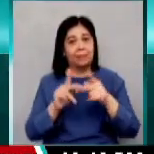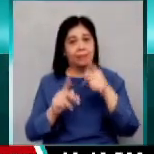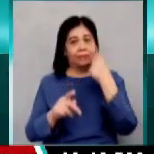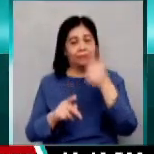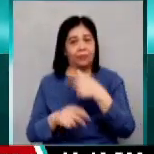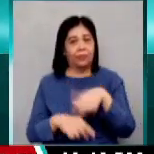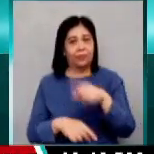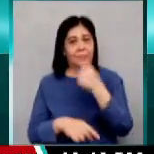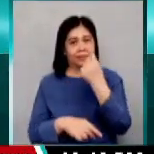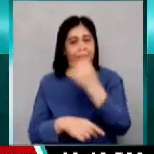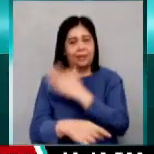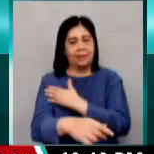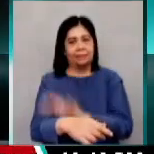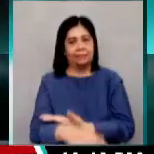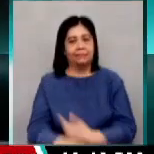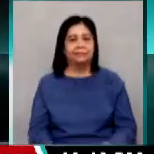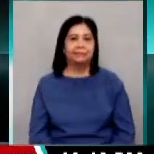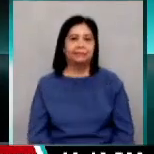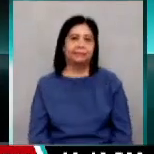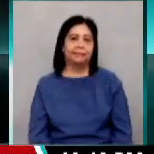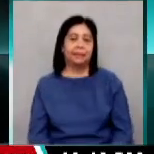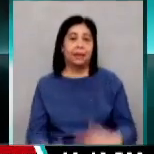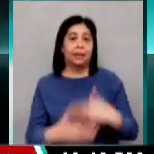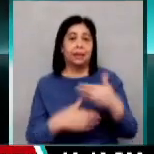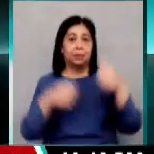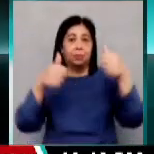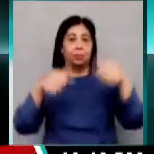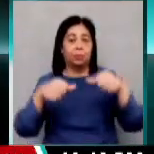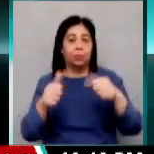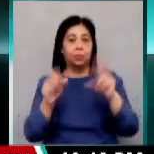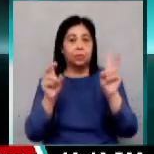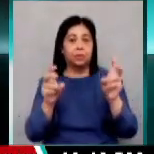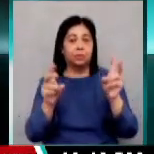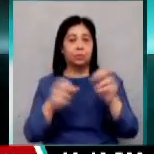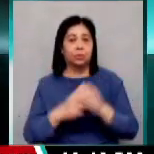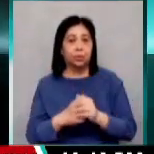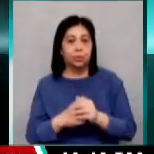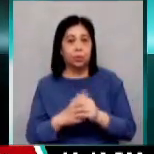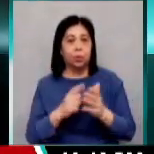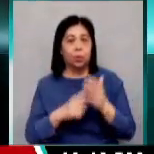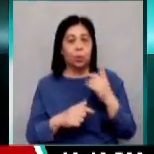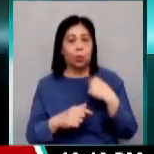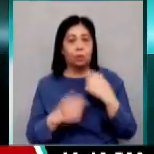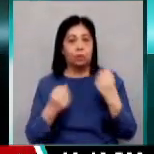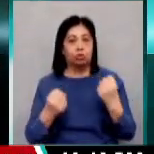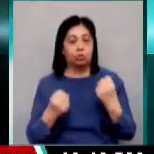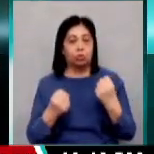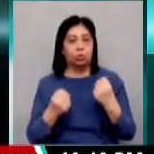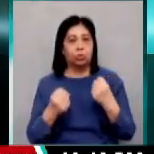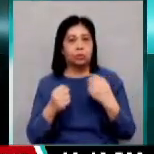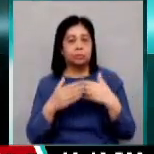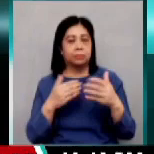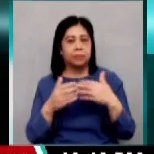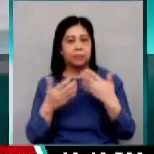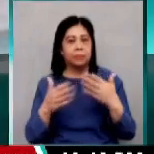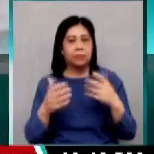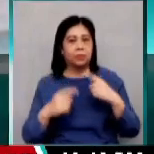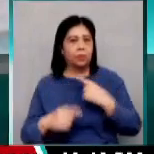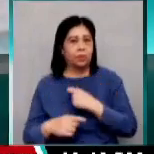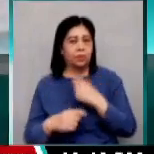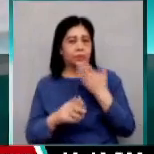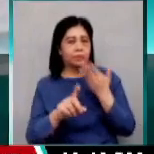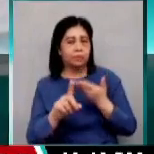anak. Ang sunod niyang post may caption namang, "What made her strong was despite the things that hurt her, she spoke